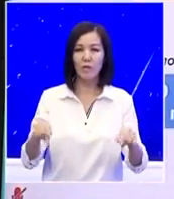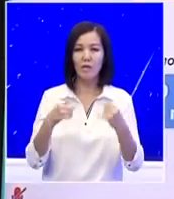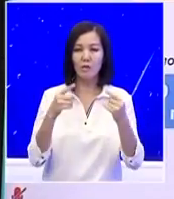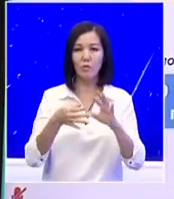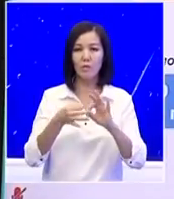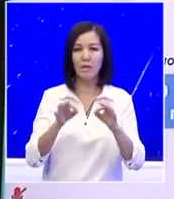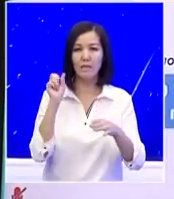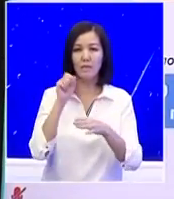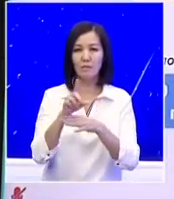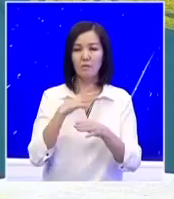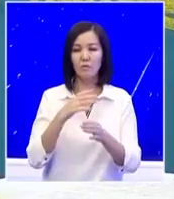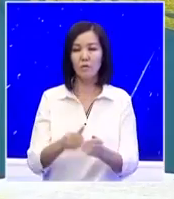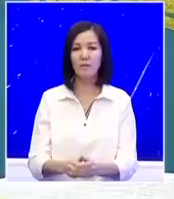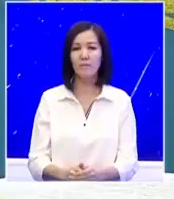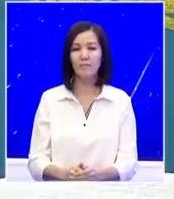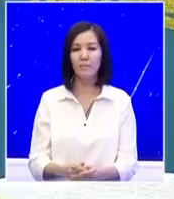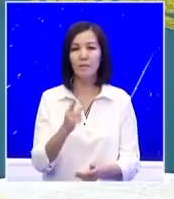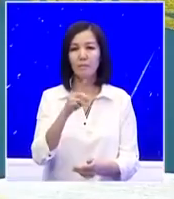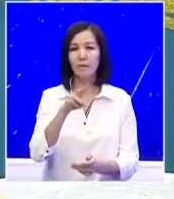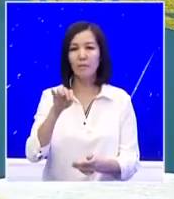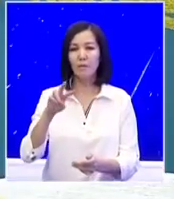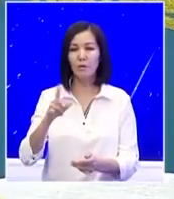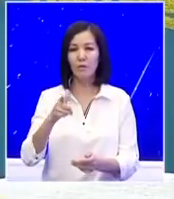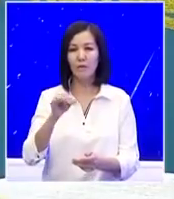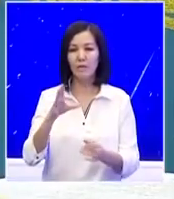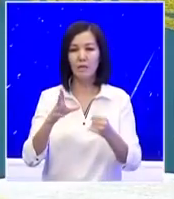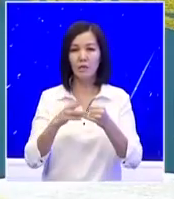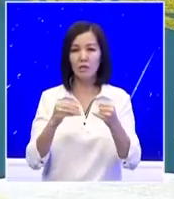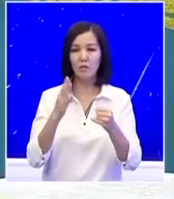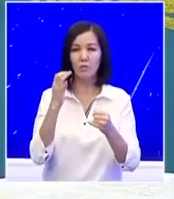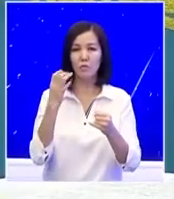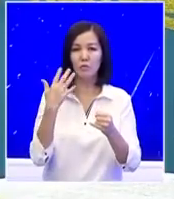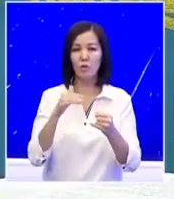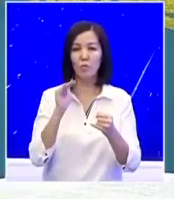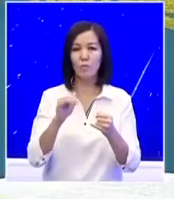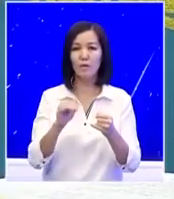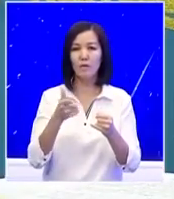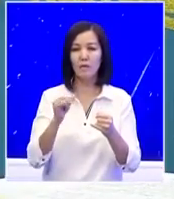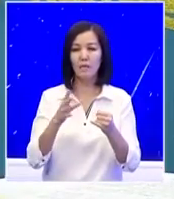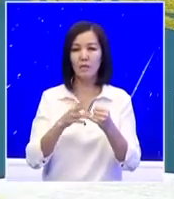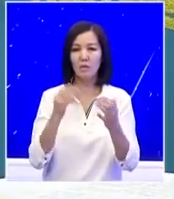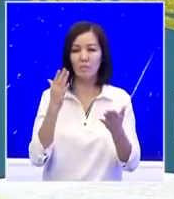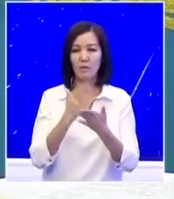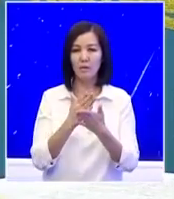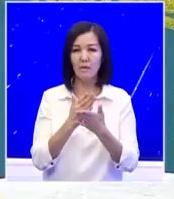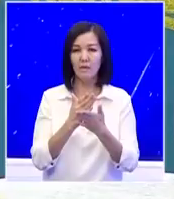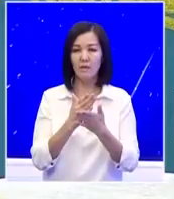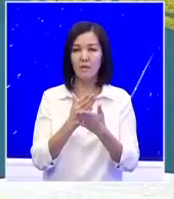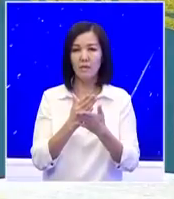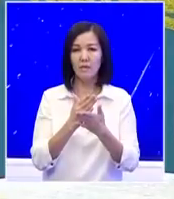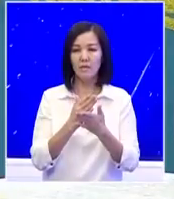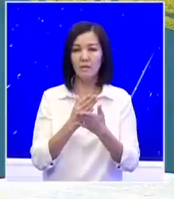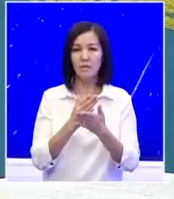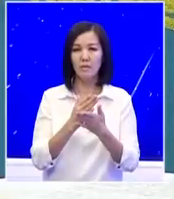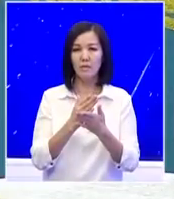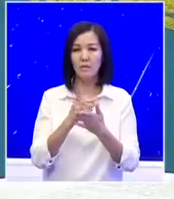нақты міндеттер жүктеді. 1 миллион гектардың ішінде 450 мың гектар у нас поливных земель. Вот